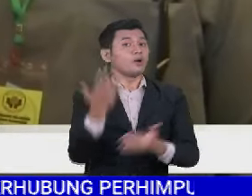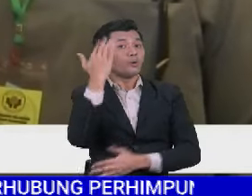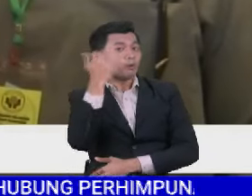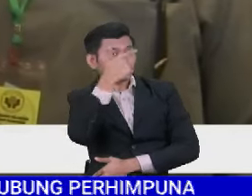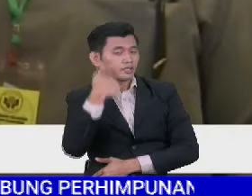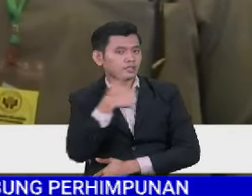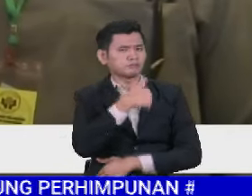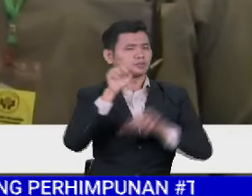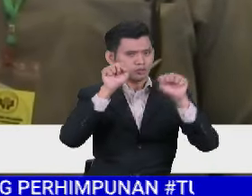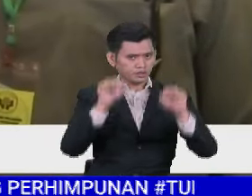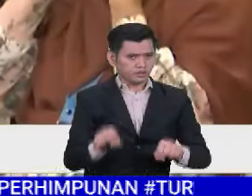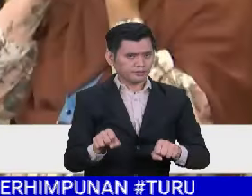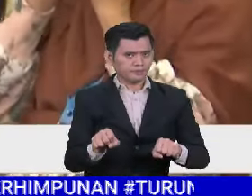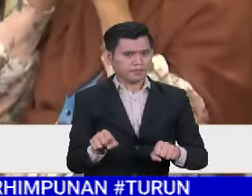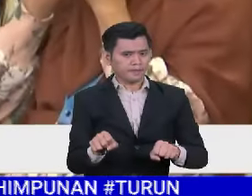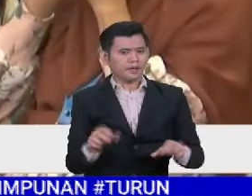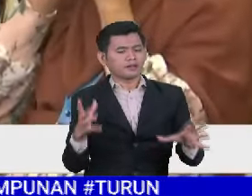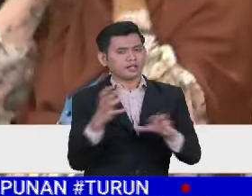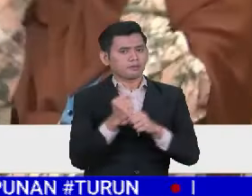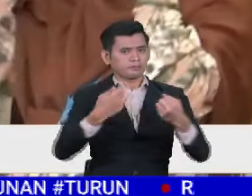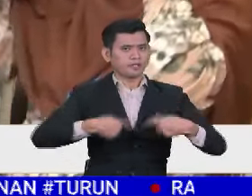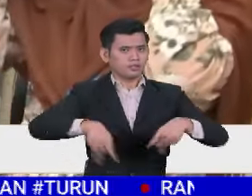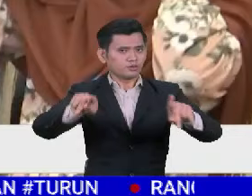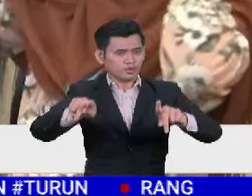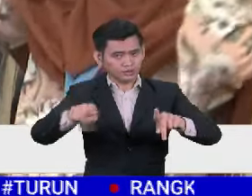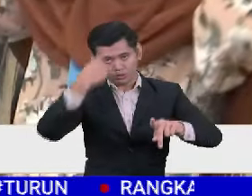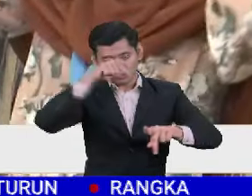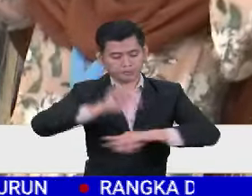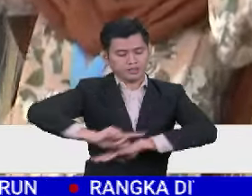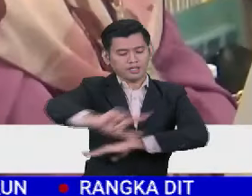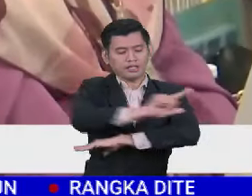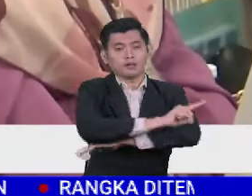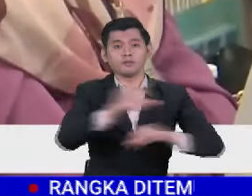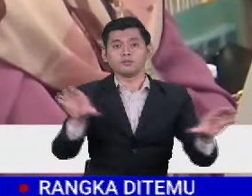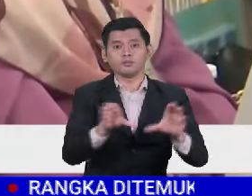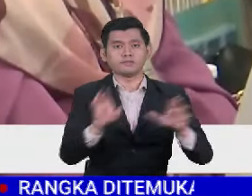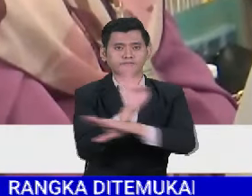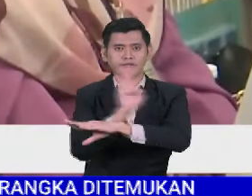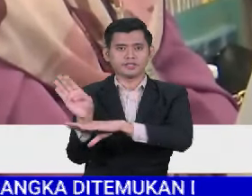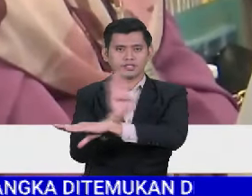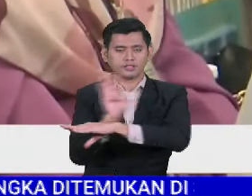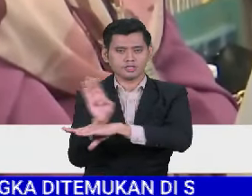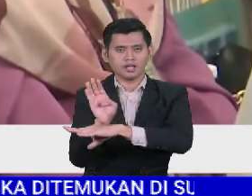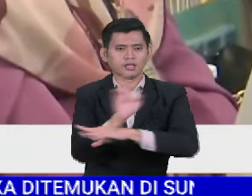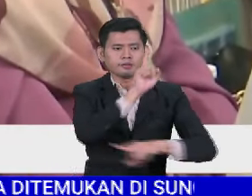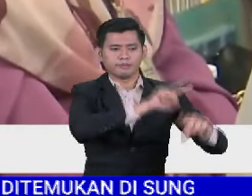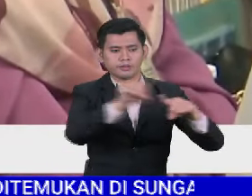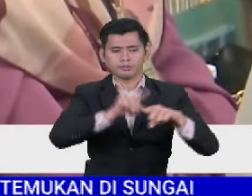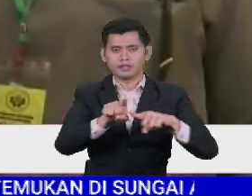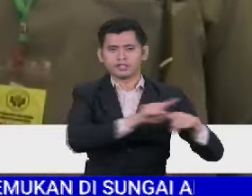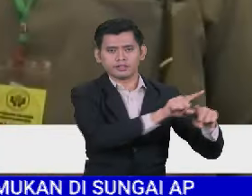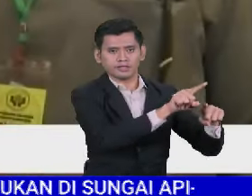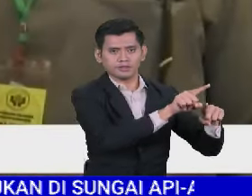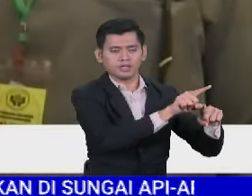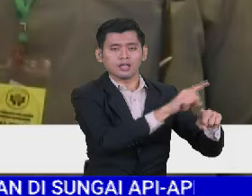disamping dapat apa nih memberikan peluang kepada peladang untuk menjalankan perniagaan dana pelbagai perusahaan